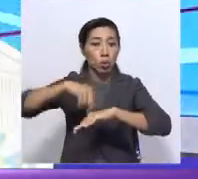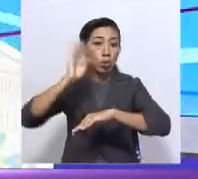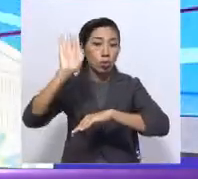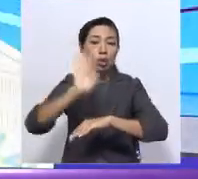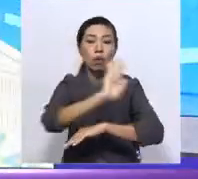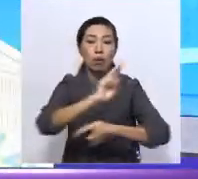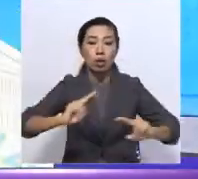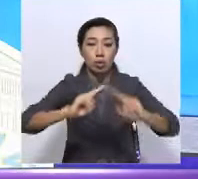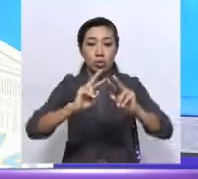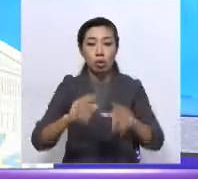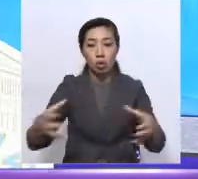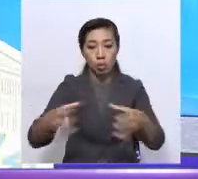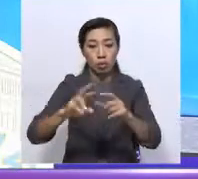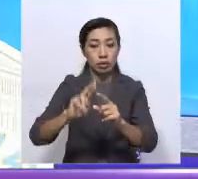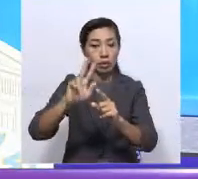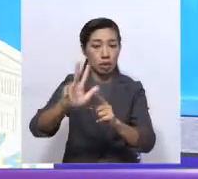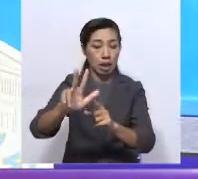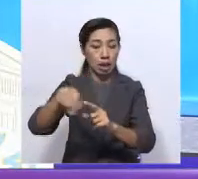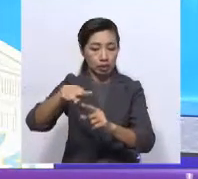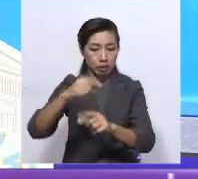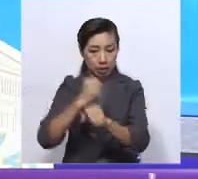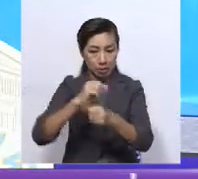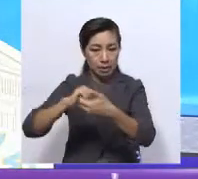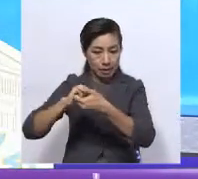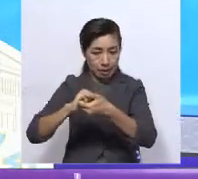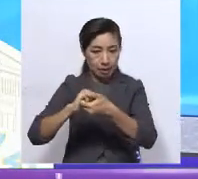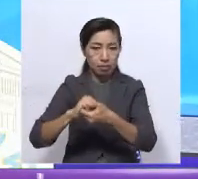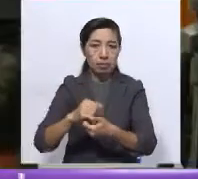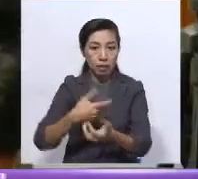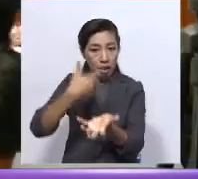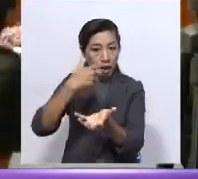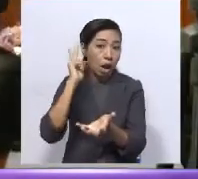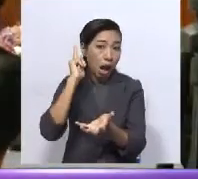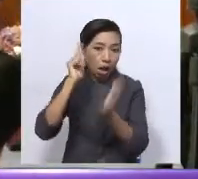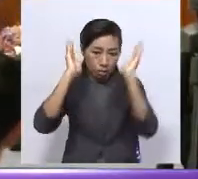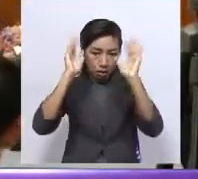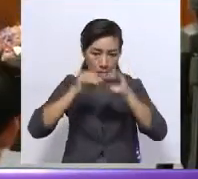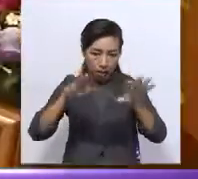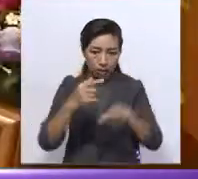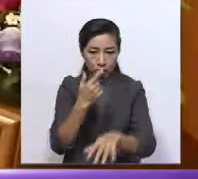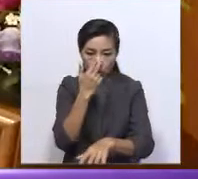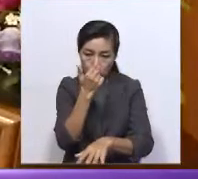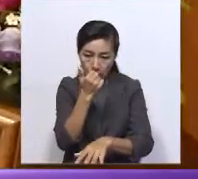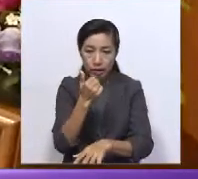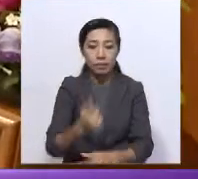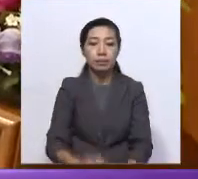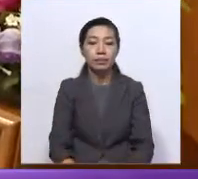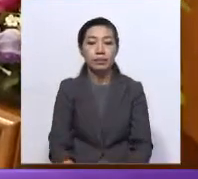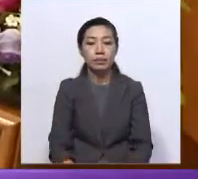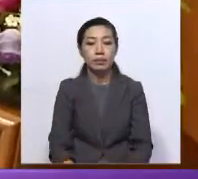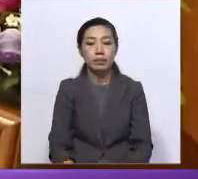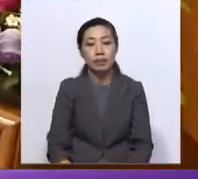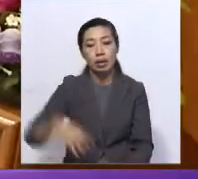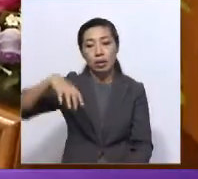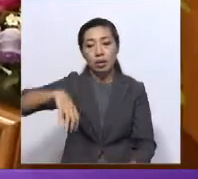เป็นทีมค่ะแล้วก็ต้องมีความรอบคอบในการให้ข้อมูลข่าวสารด้วยค่ะพลโทสรรเสริญแก้วกำเนิดรักษาราชการในตำแหน่งอ